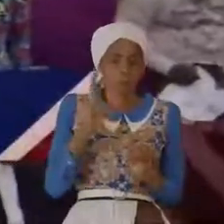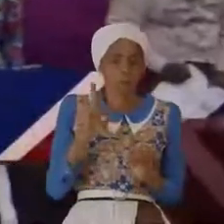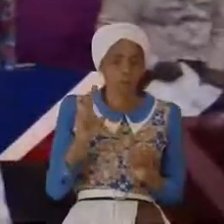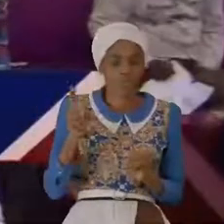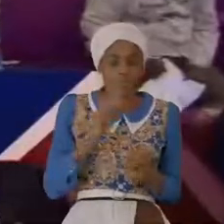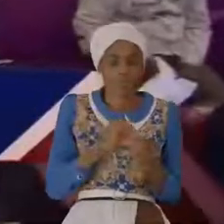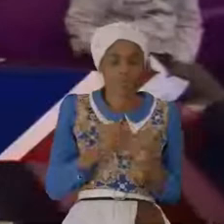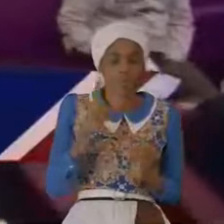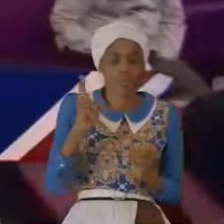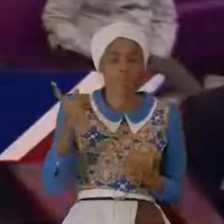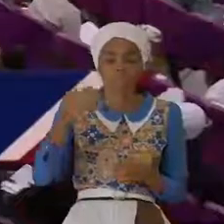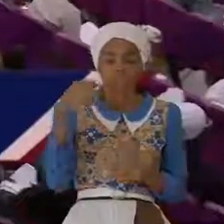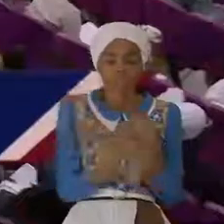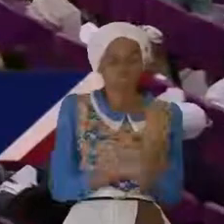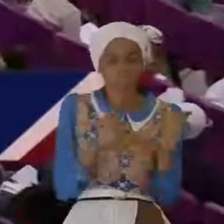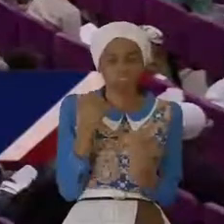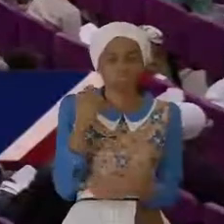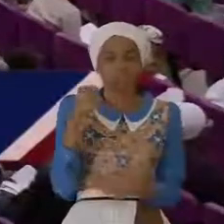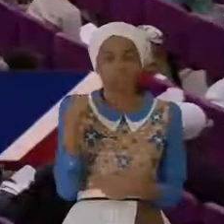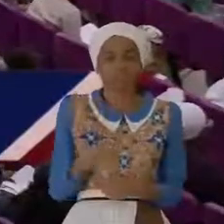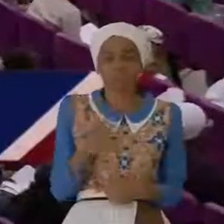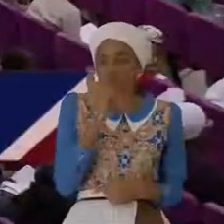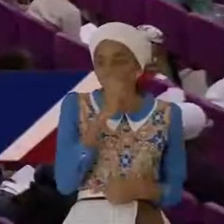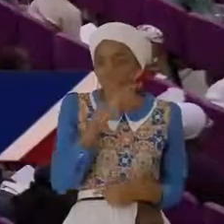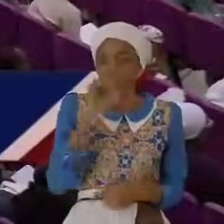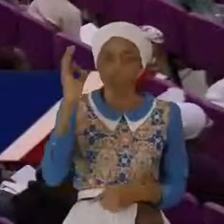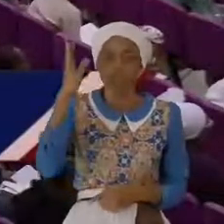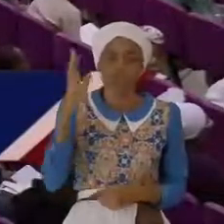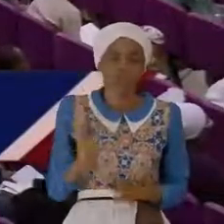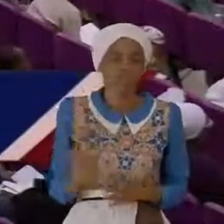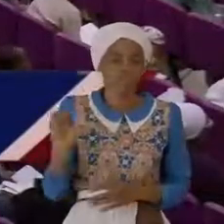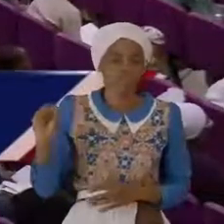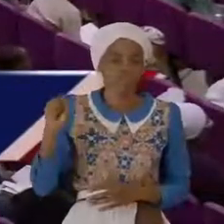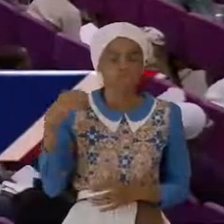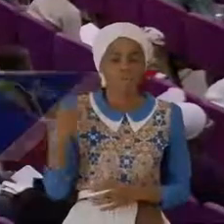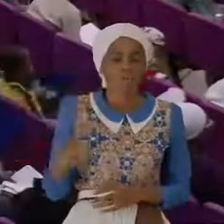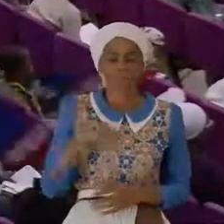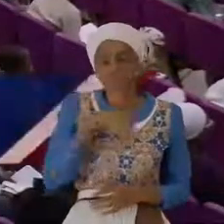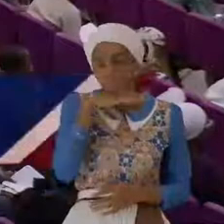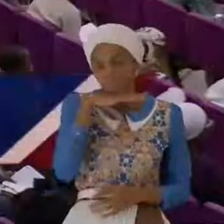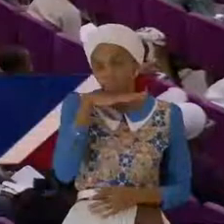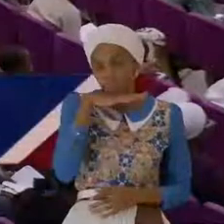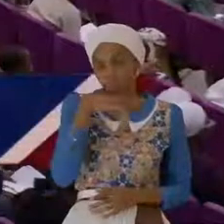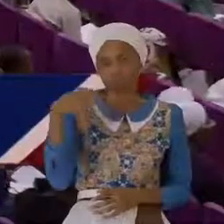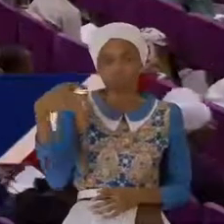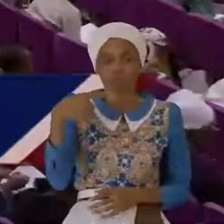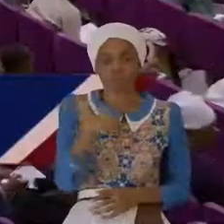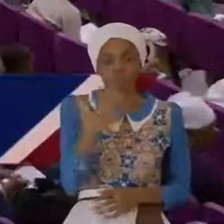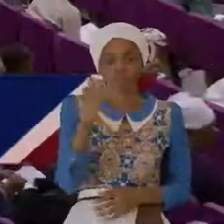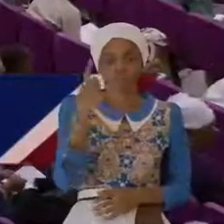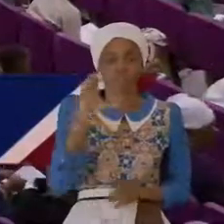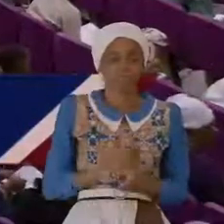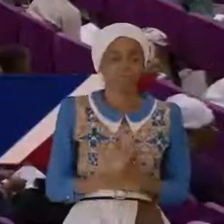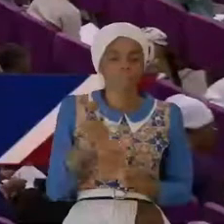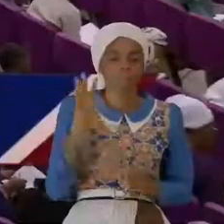le châtiment de faux enseignants corrompus ou le châtiment de faux